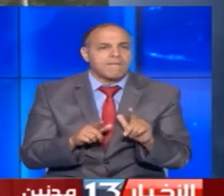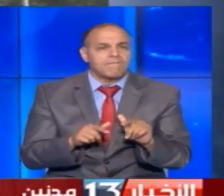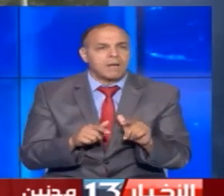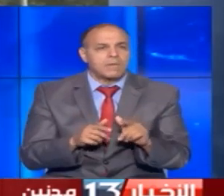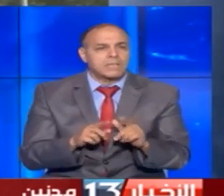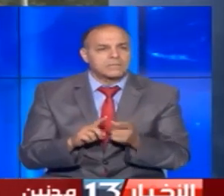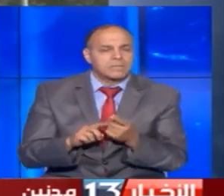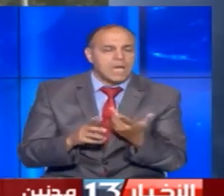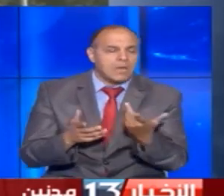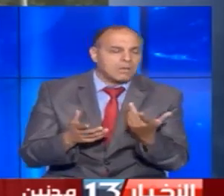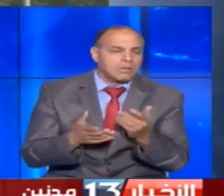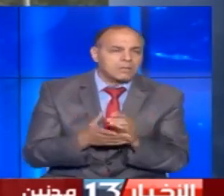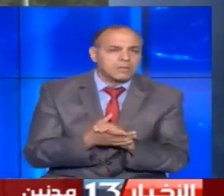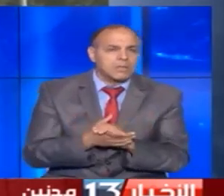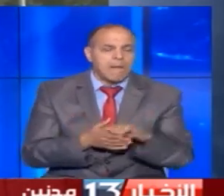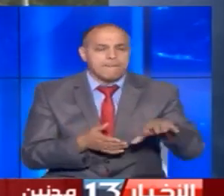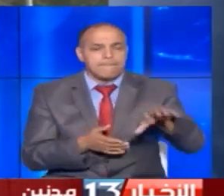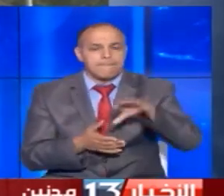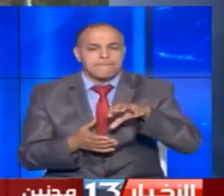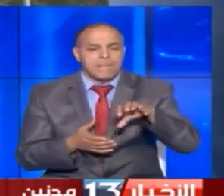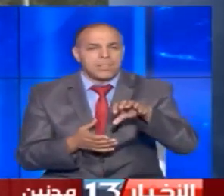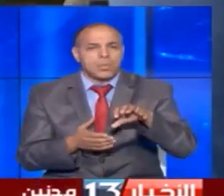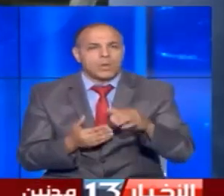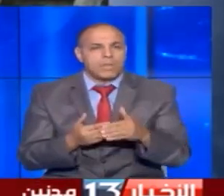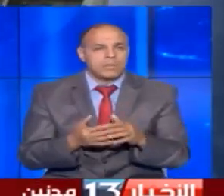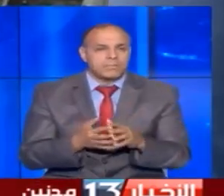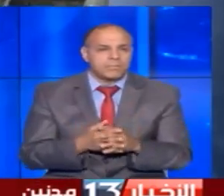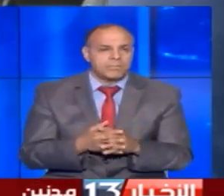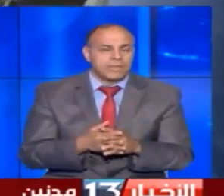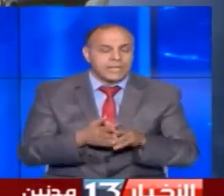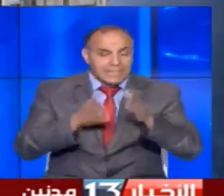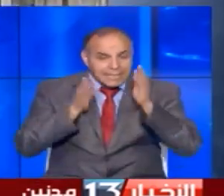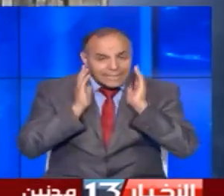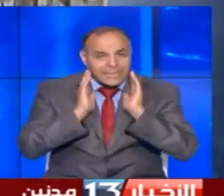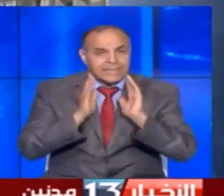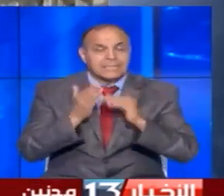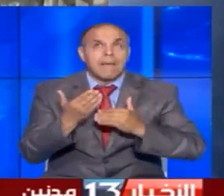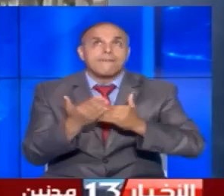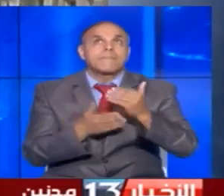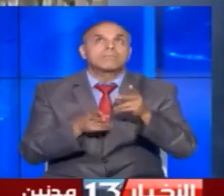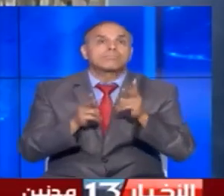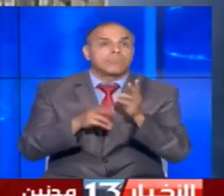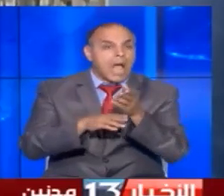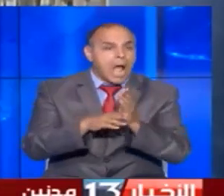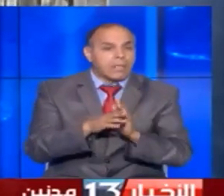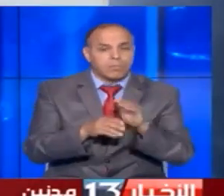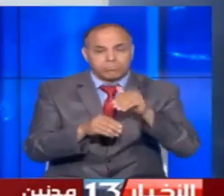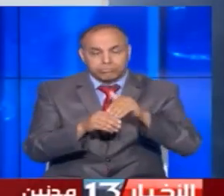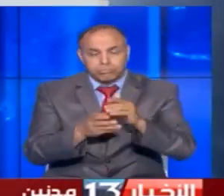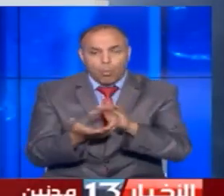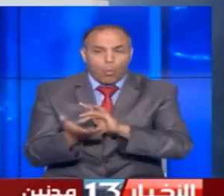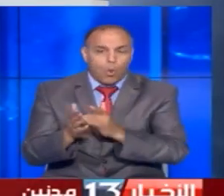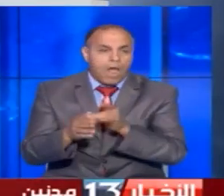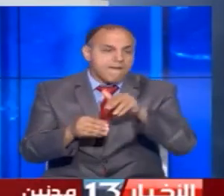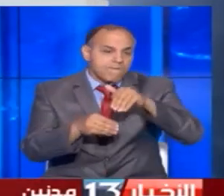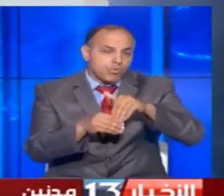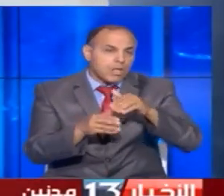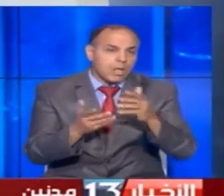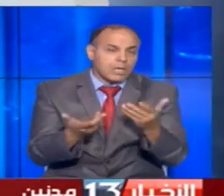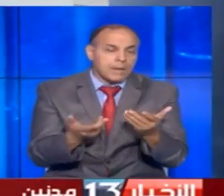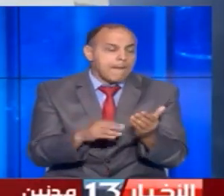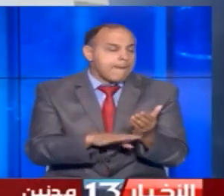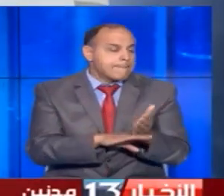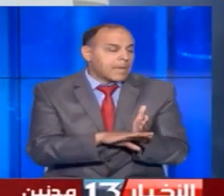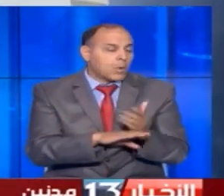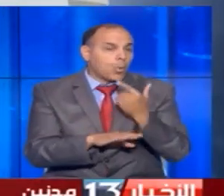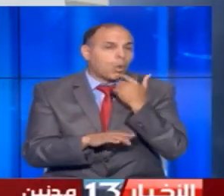الخصوصيه بالمنطق ضريبه كثير تركيز هذه البنايه وتوفير التجهيزات والمعدات اللازمه بقيت